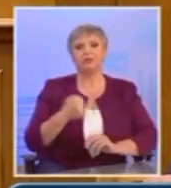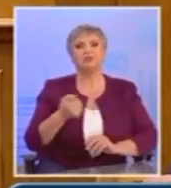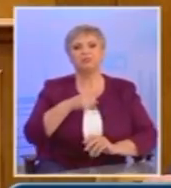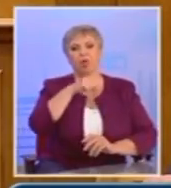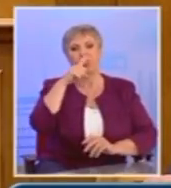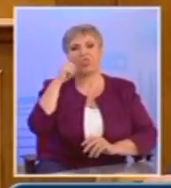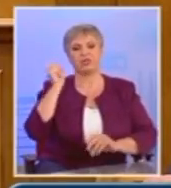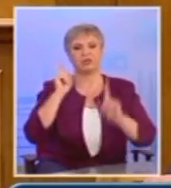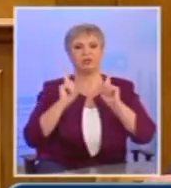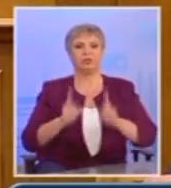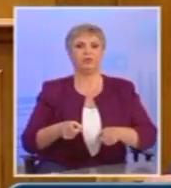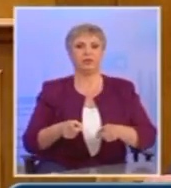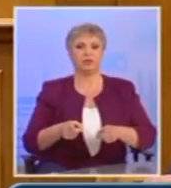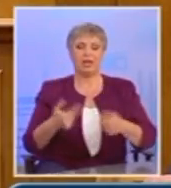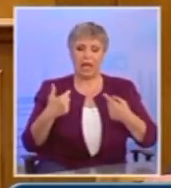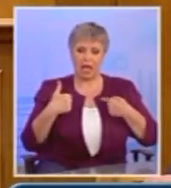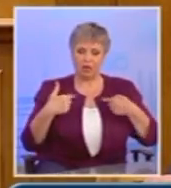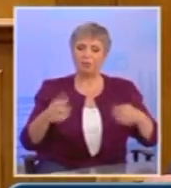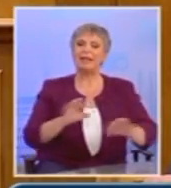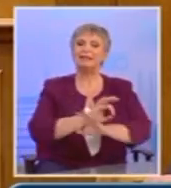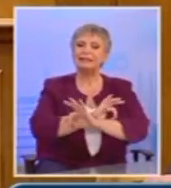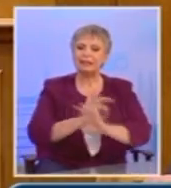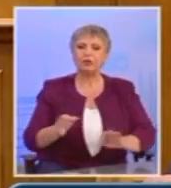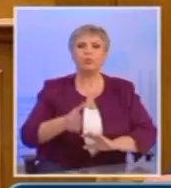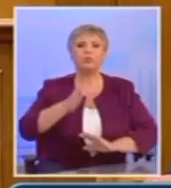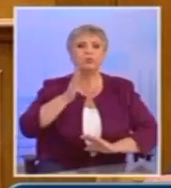Είμαι βέβαιος ότι θα σταθούμε στο ύψος της ευθύνης και θα τα καταφέρουμε.